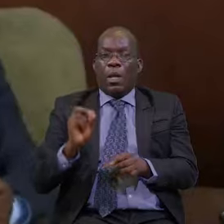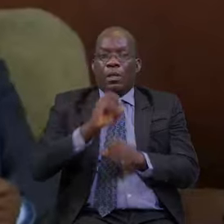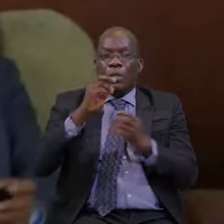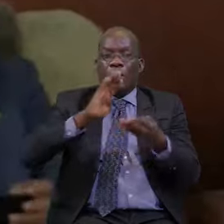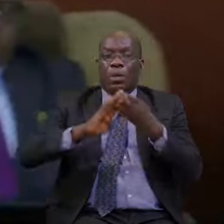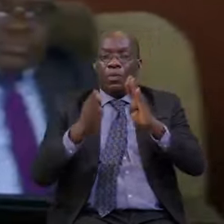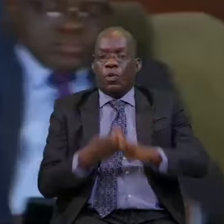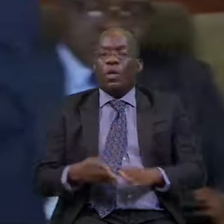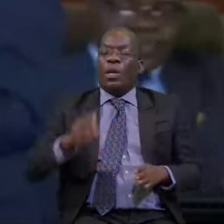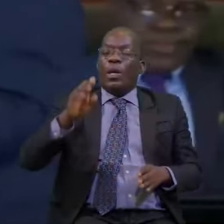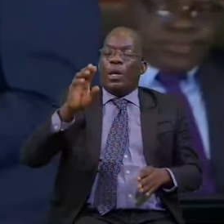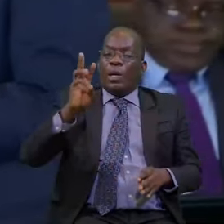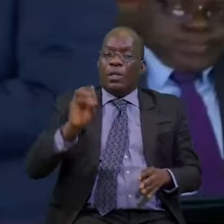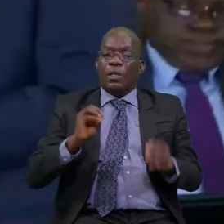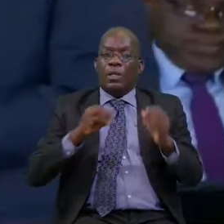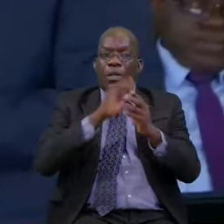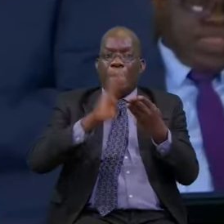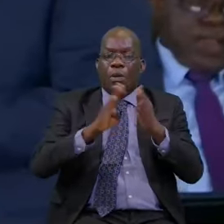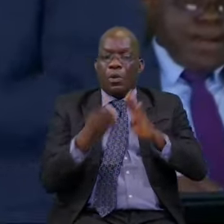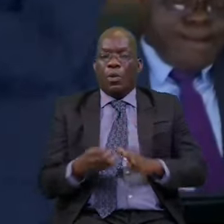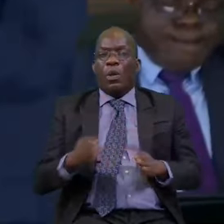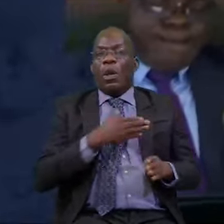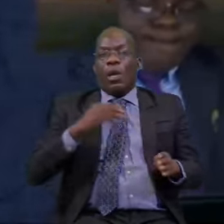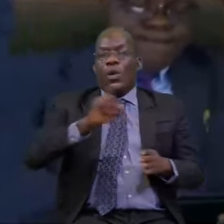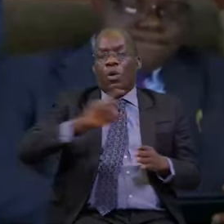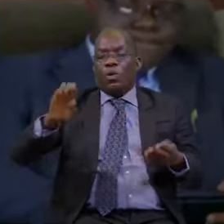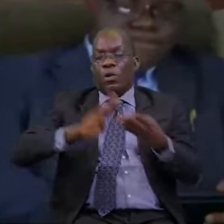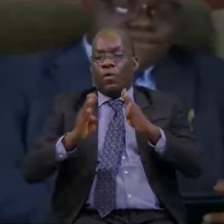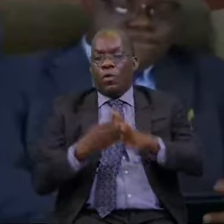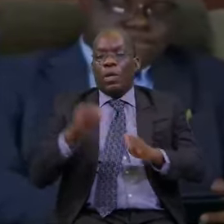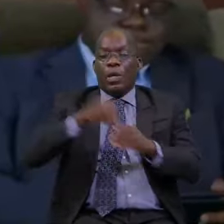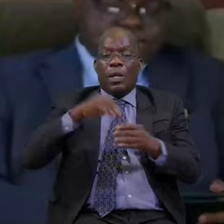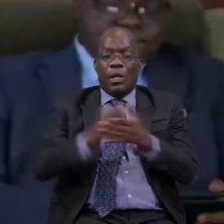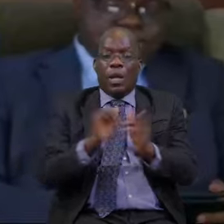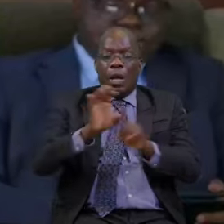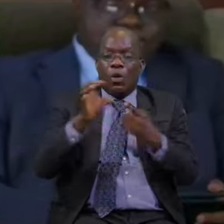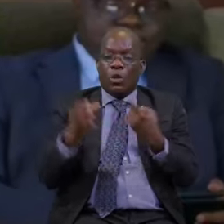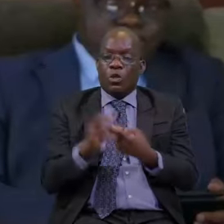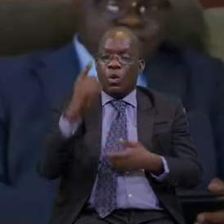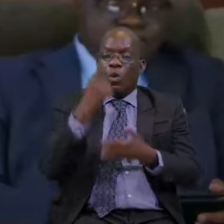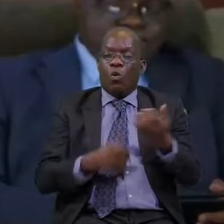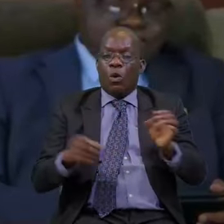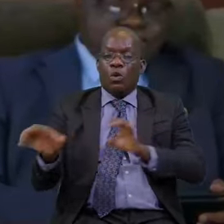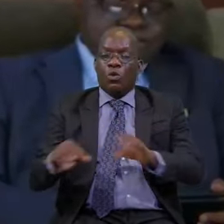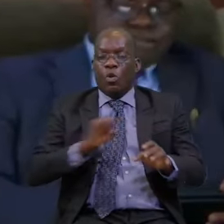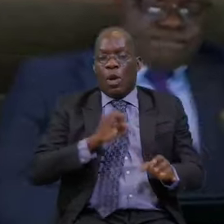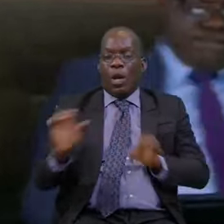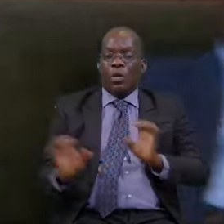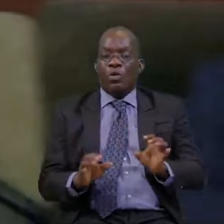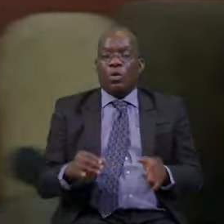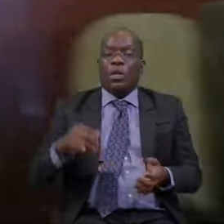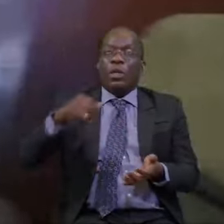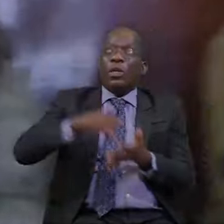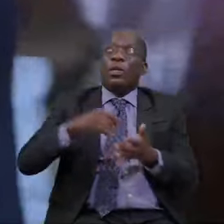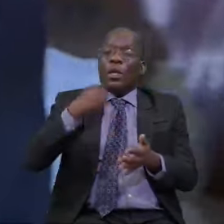une centaine. C'est dans une telle situation que dois-je faire? Parce qu'il nous dit que ce n'est